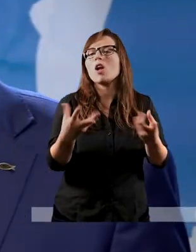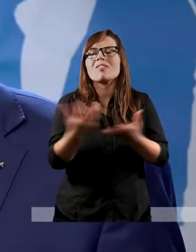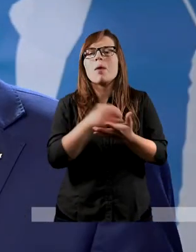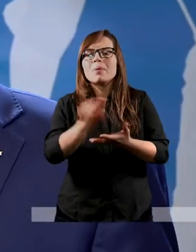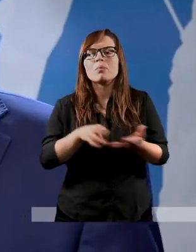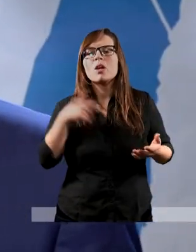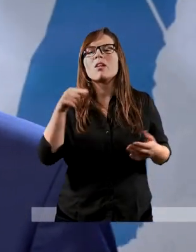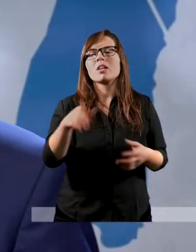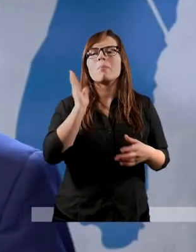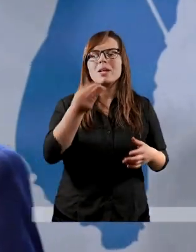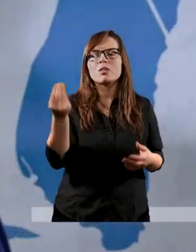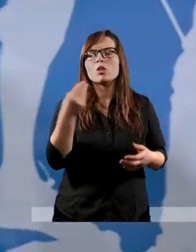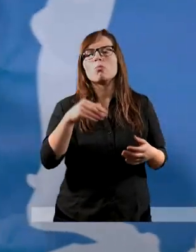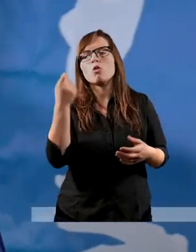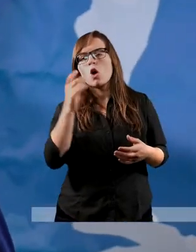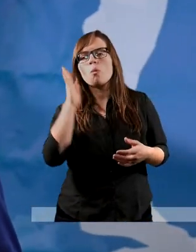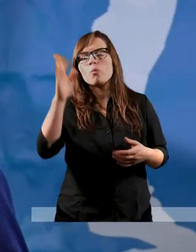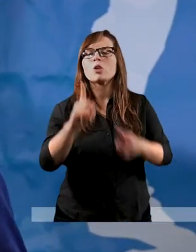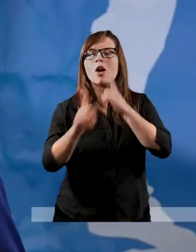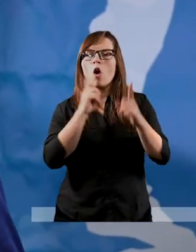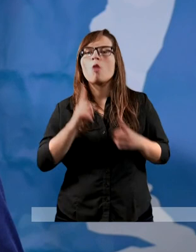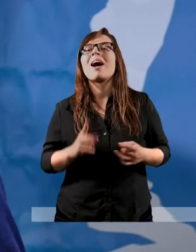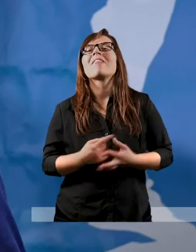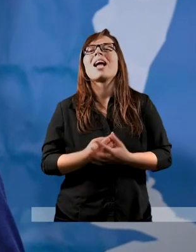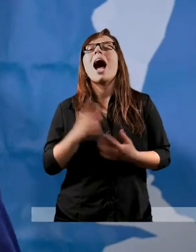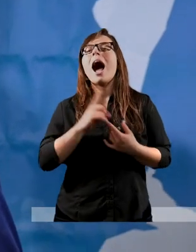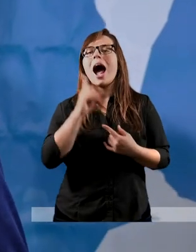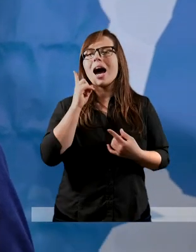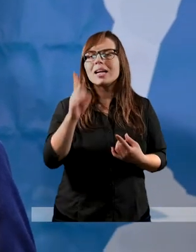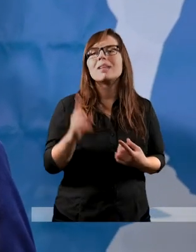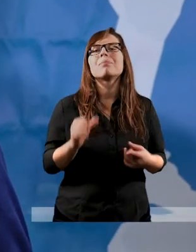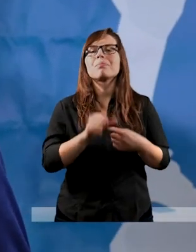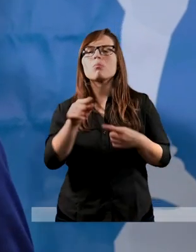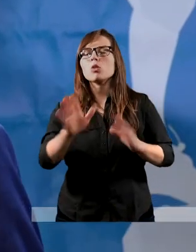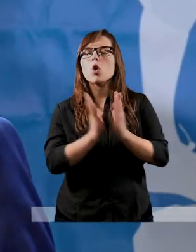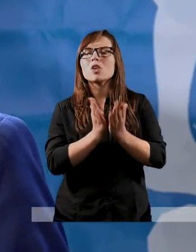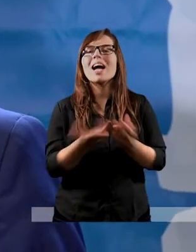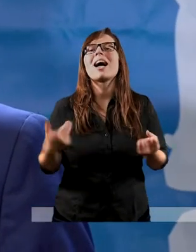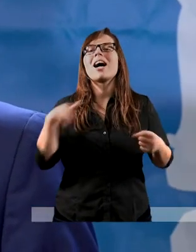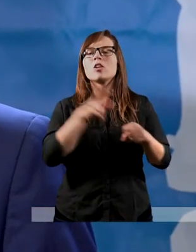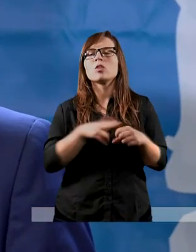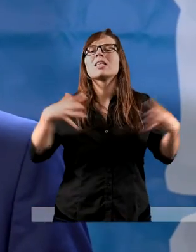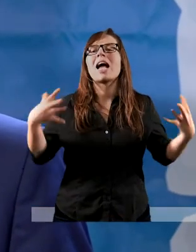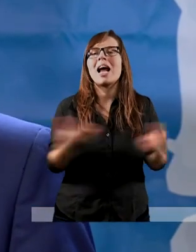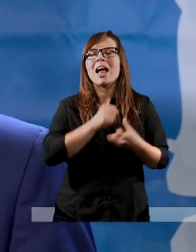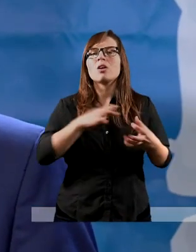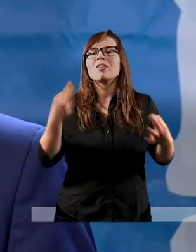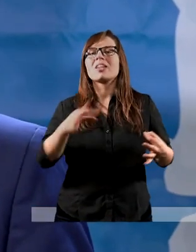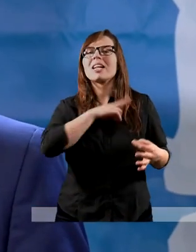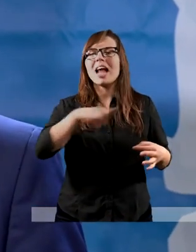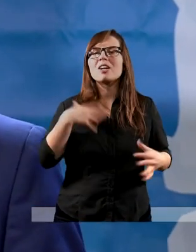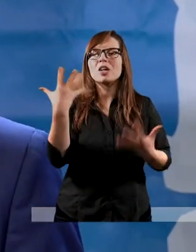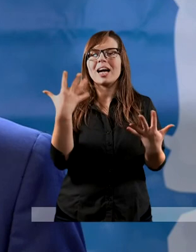Święte? Też będziemy jeszcze o tym może trochę później rozmawiać, ale jest to księga, która znalazła się dzisiaj w